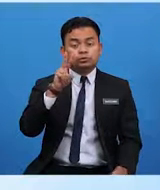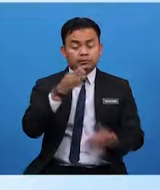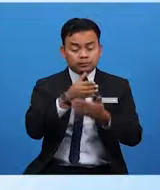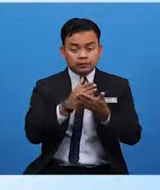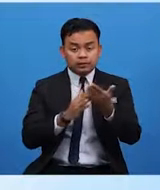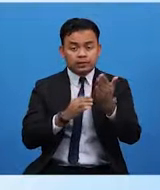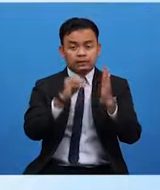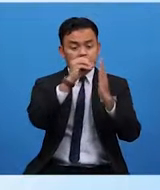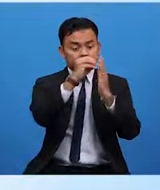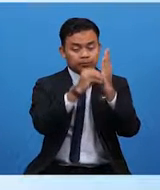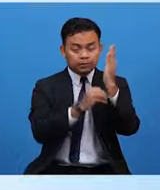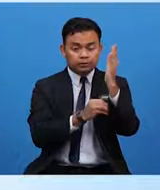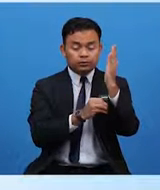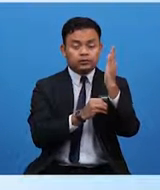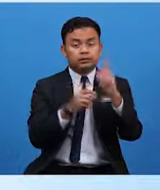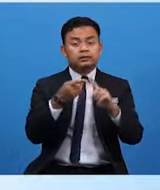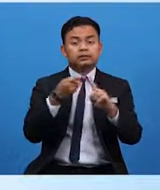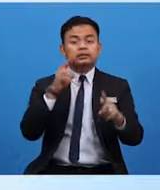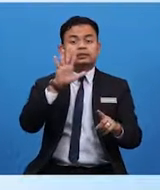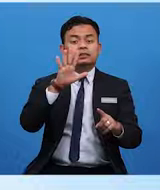bahagian keseluruhannya